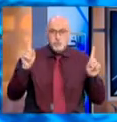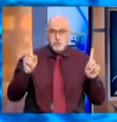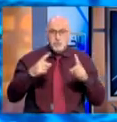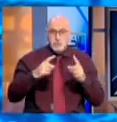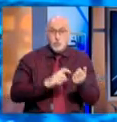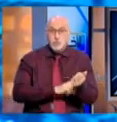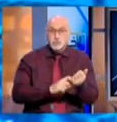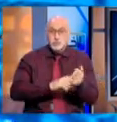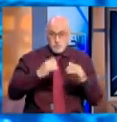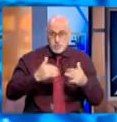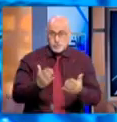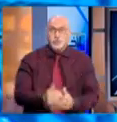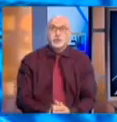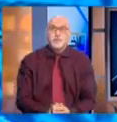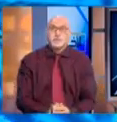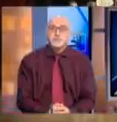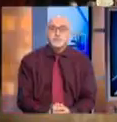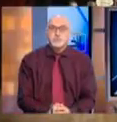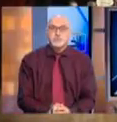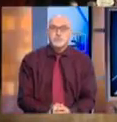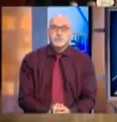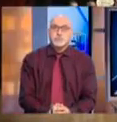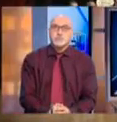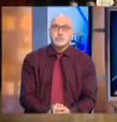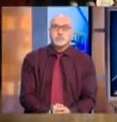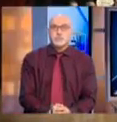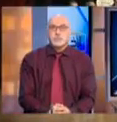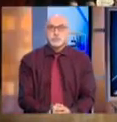الأصيل. يقول يوسف طفر: